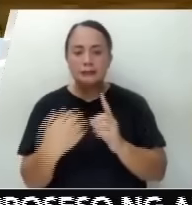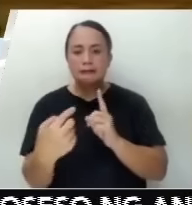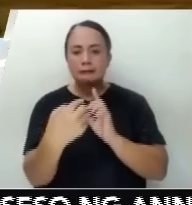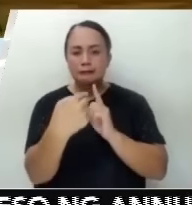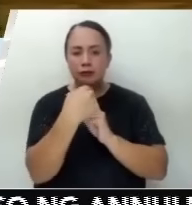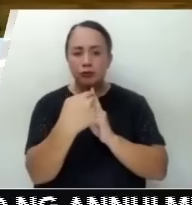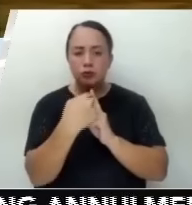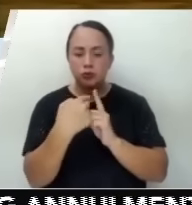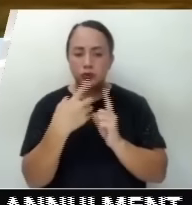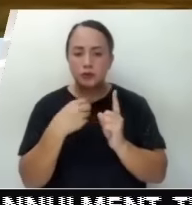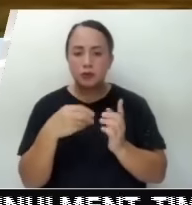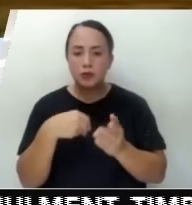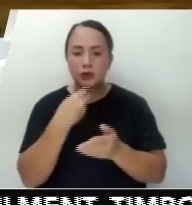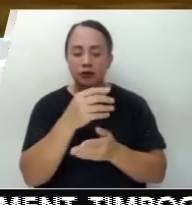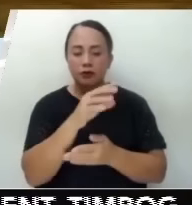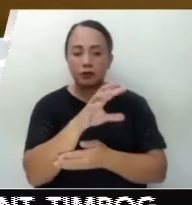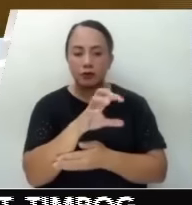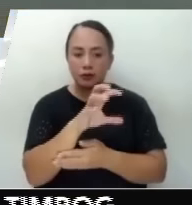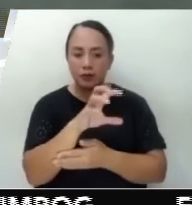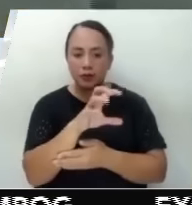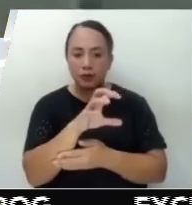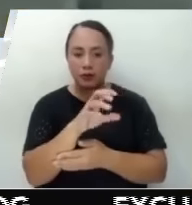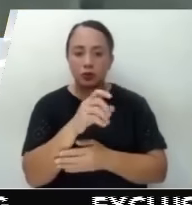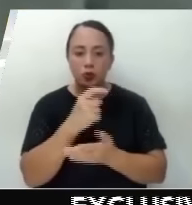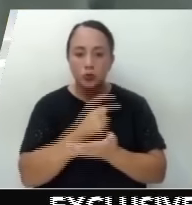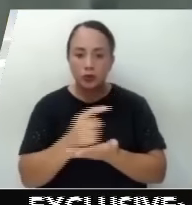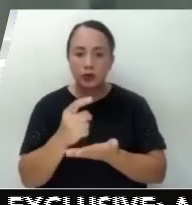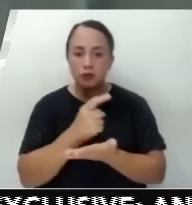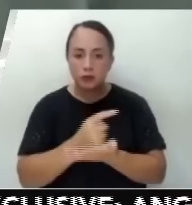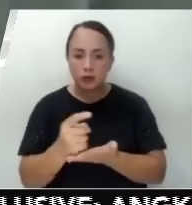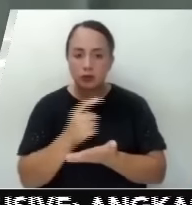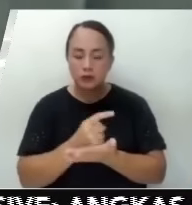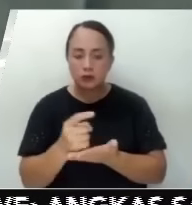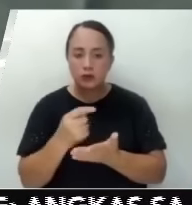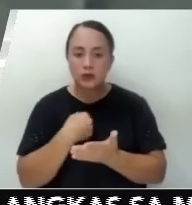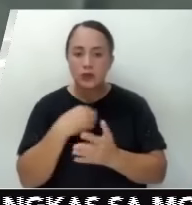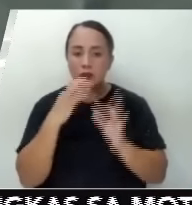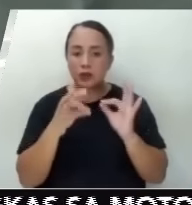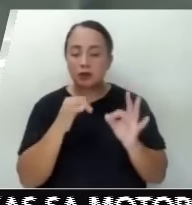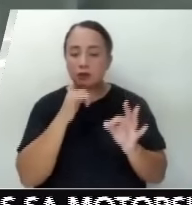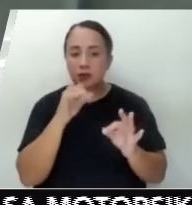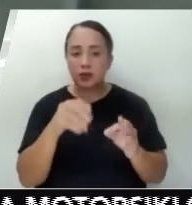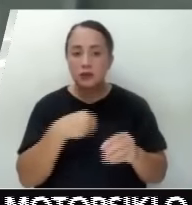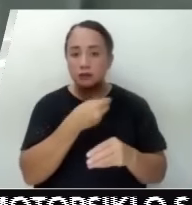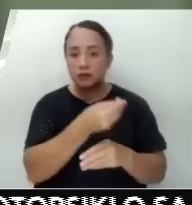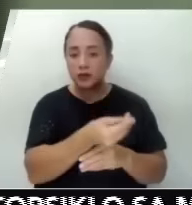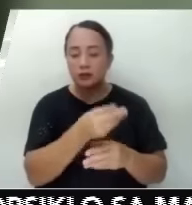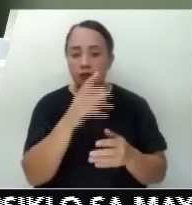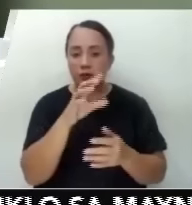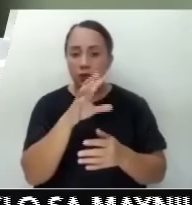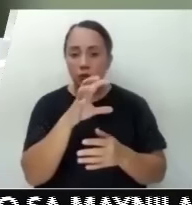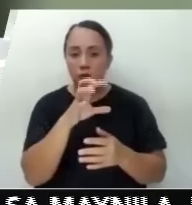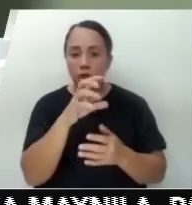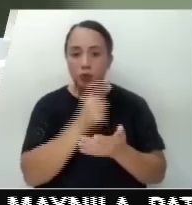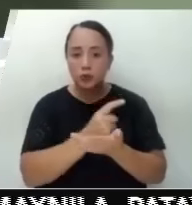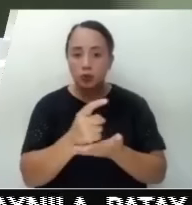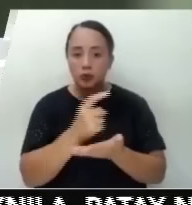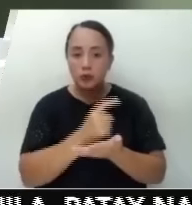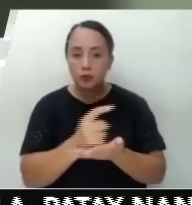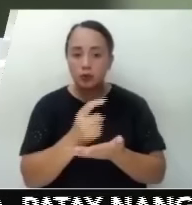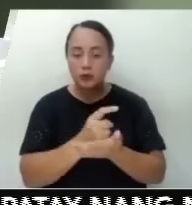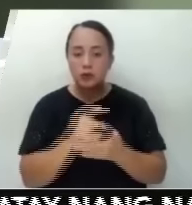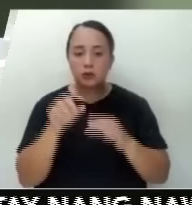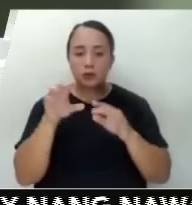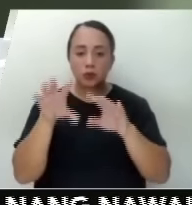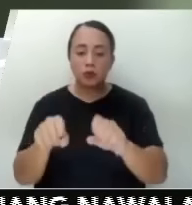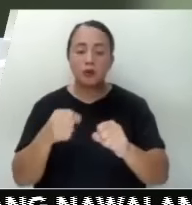magbigay ng 500 pesos kada linggo. Pag hindi daw po ako magbibigay ng lingguhan, papahuli niya yung kariton ko